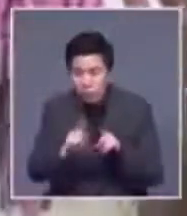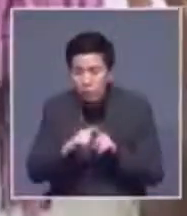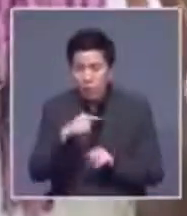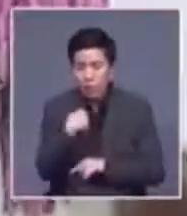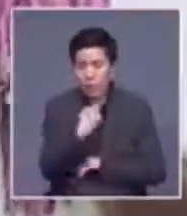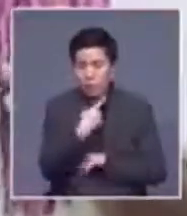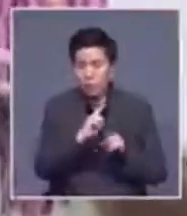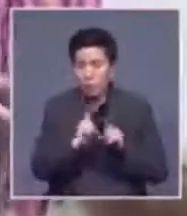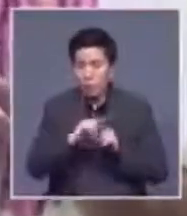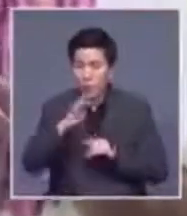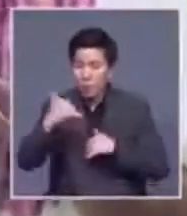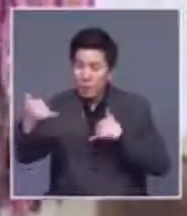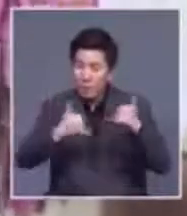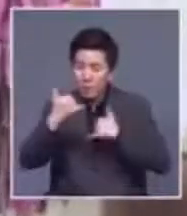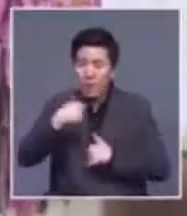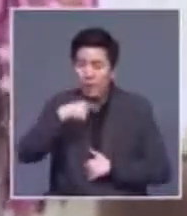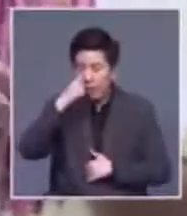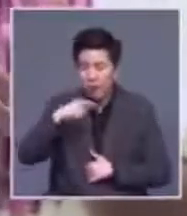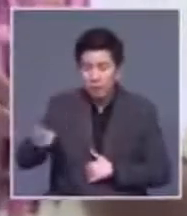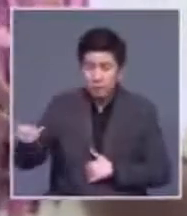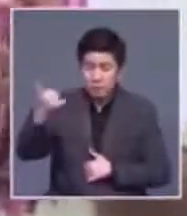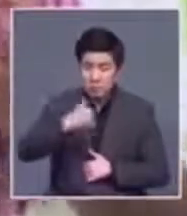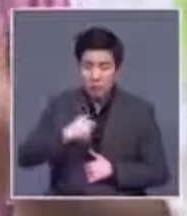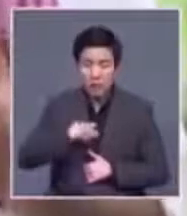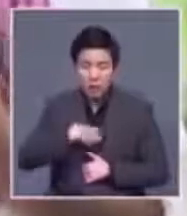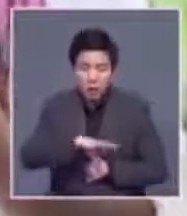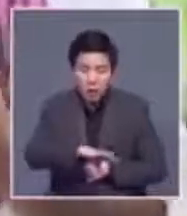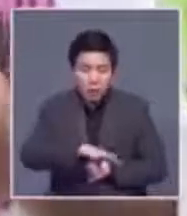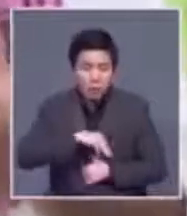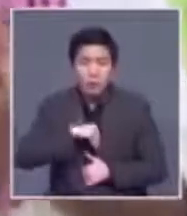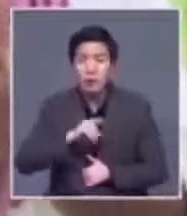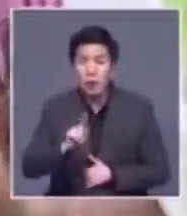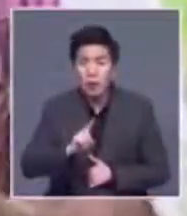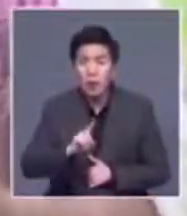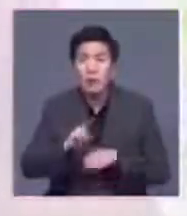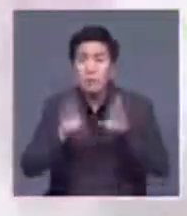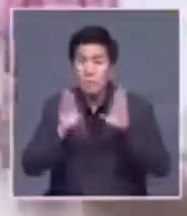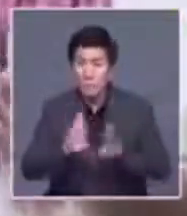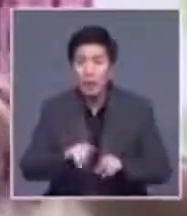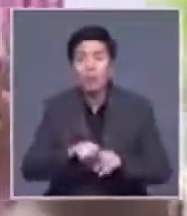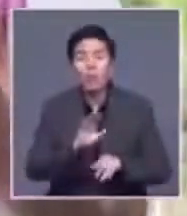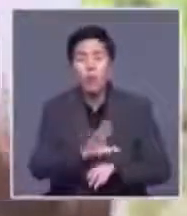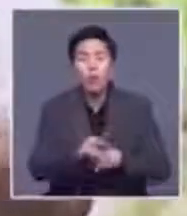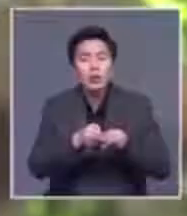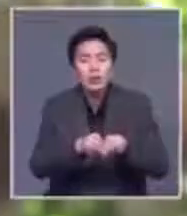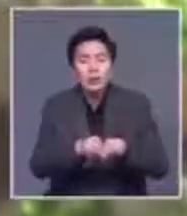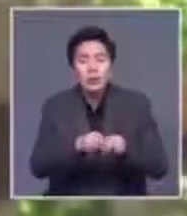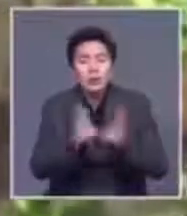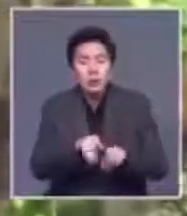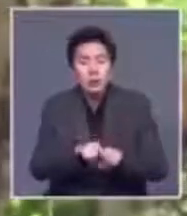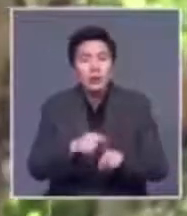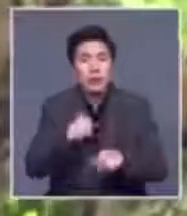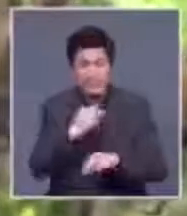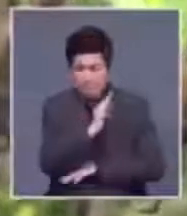นักท่องเที่ยวมาบ้านเราเนี่ยเขาอยากมาสัมผัสไอ้ธรรมชาติแบบบ้านเรานี่แหละเราก็เลยคิดว่าในเมื่อเรามีป่าชุมช